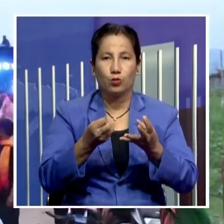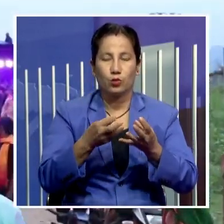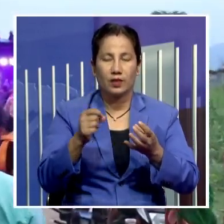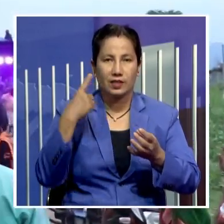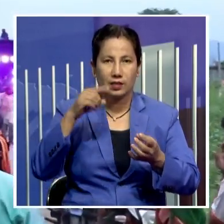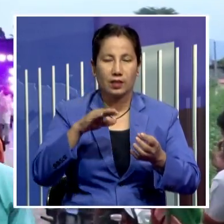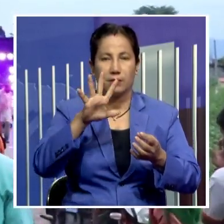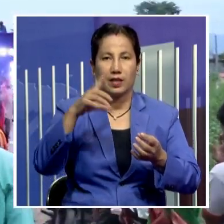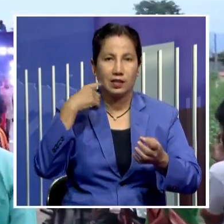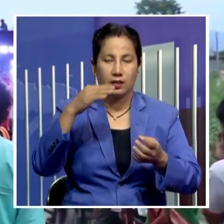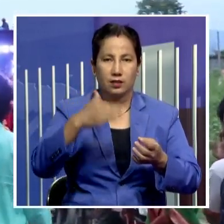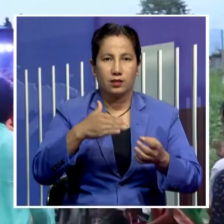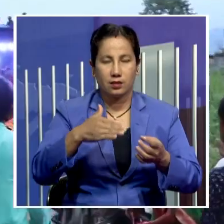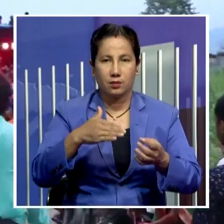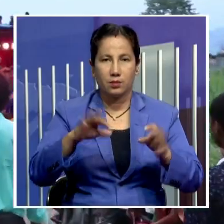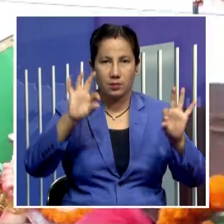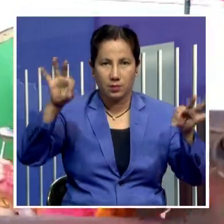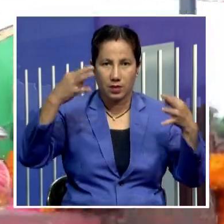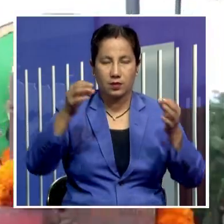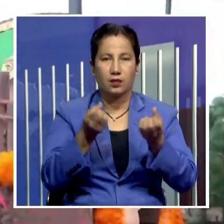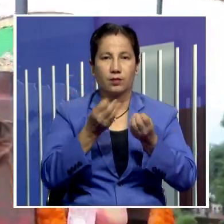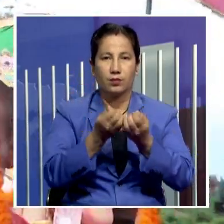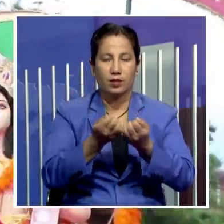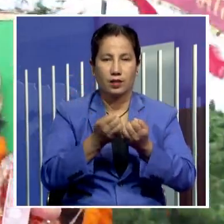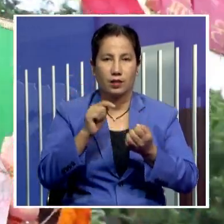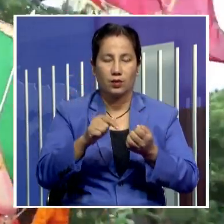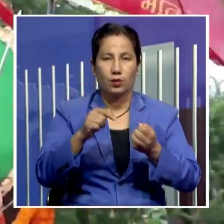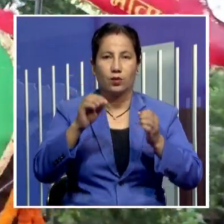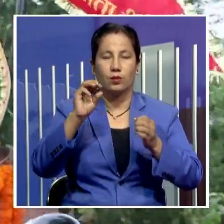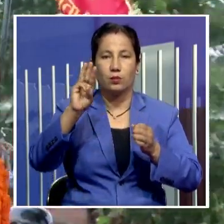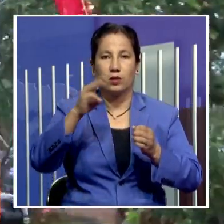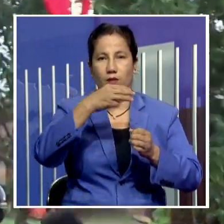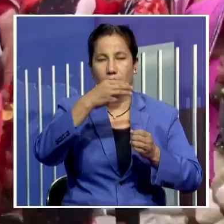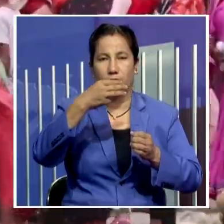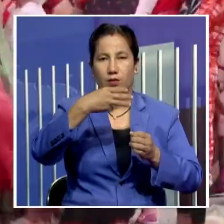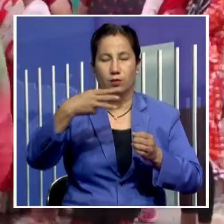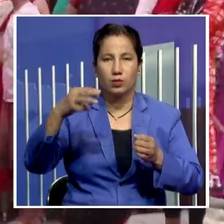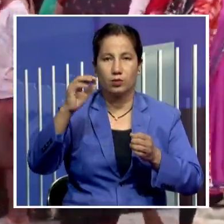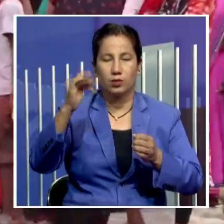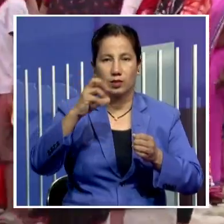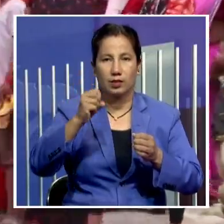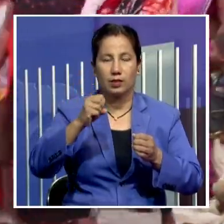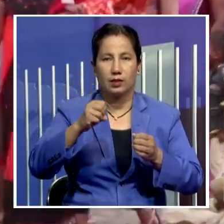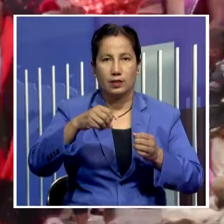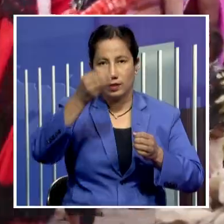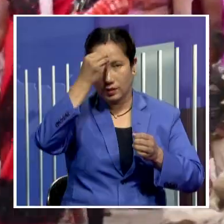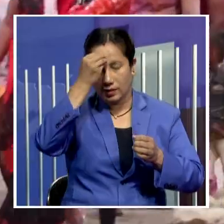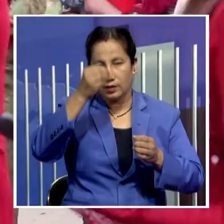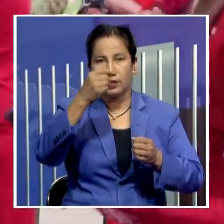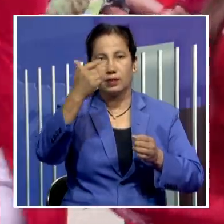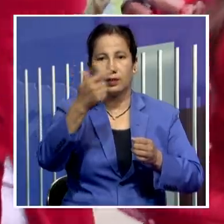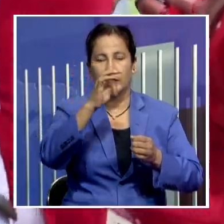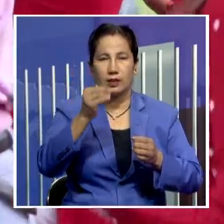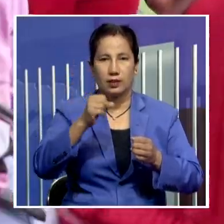दिनदेखि पाँच दिनसम्म झाँकी निकाली पूजा आर्जा गर्ने र यी मूर्तिहरूलाई एकादशीका दिन बाजागाजाका साथ स्थानीय